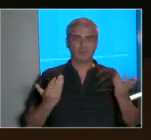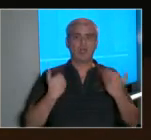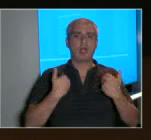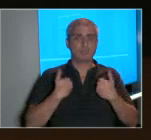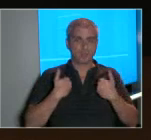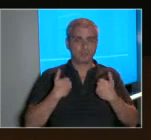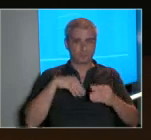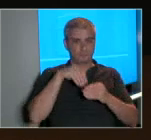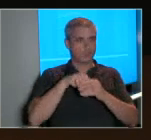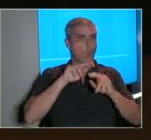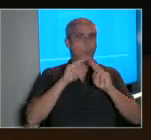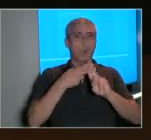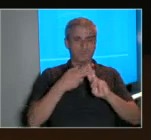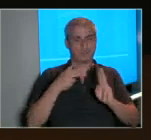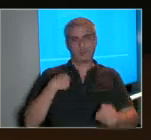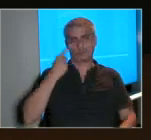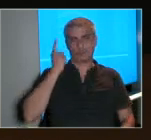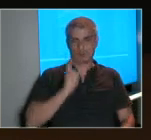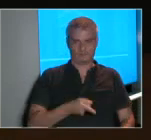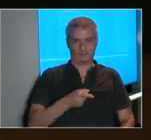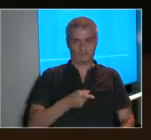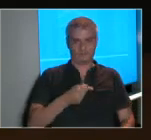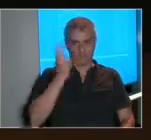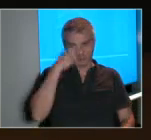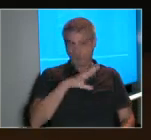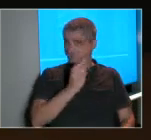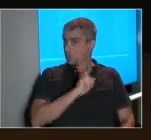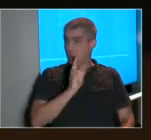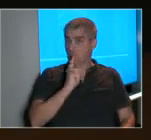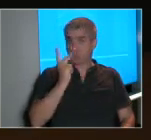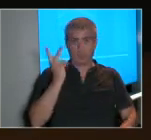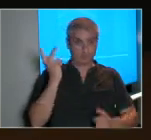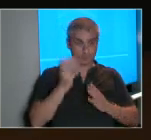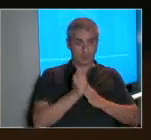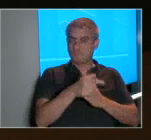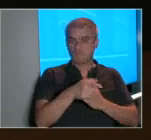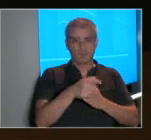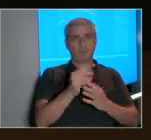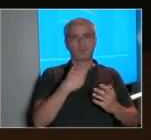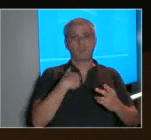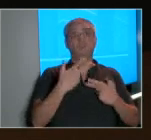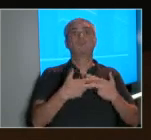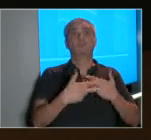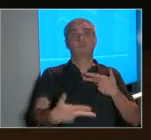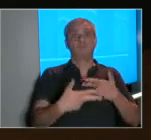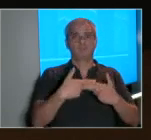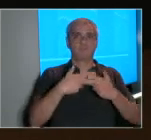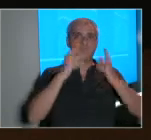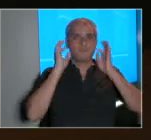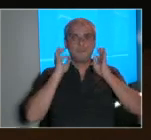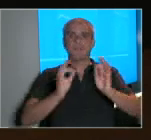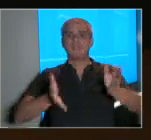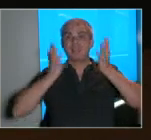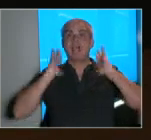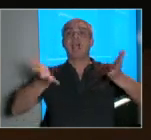אנחנו כחלק מהעולם חייבים להבין שאם לא נוביל את זה, אנחנו עומדים בפני באמת